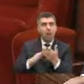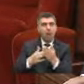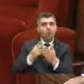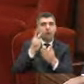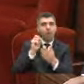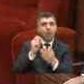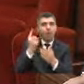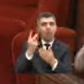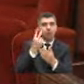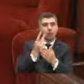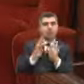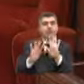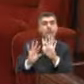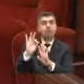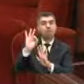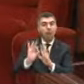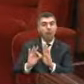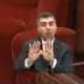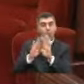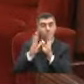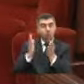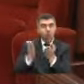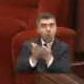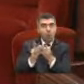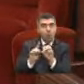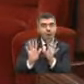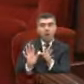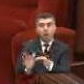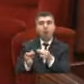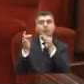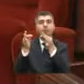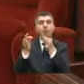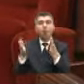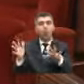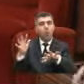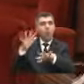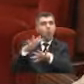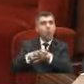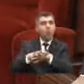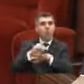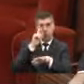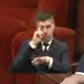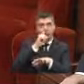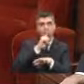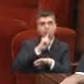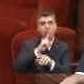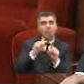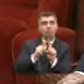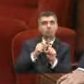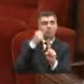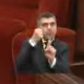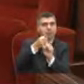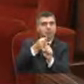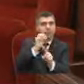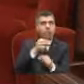2021 إلى 90% ونقاربوا بين هذه الأنظمة ونخرجوا بنظام عمومي قطب واحد، غنكونوا يعني قطعنا مسافة قوية.